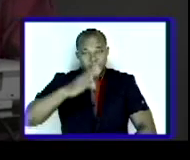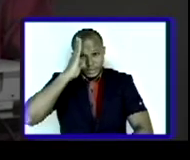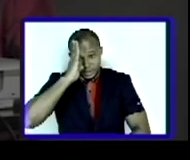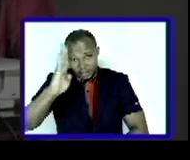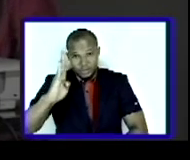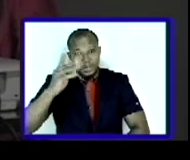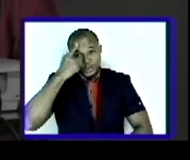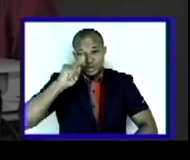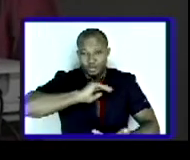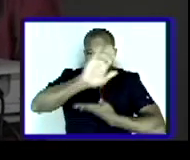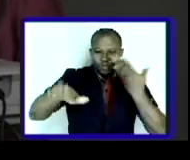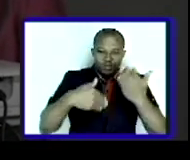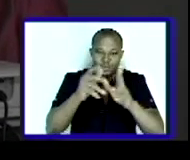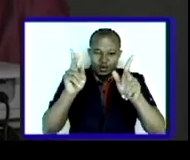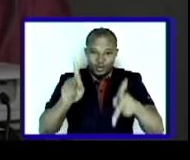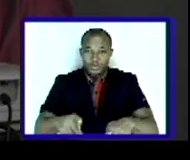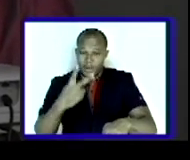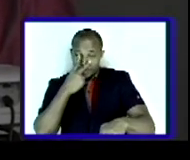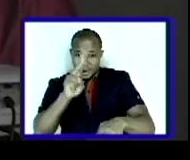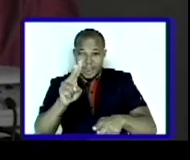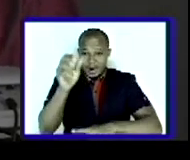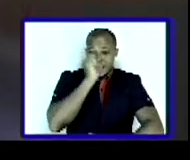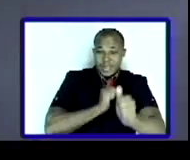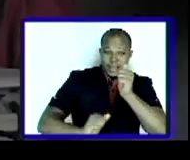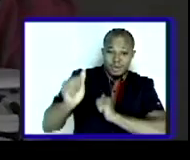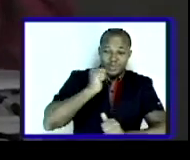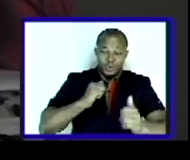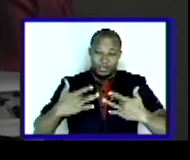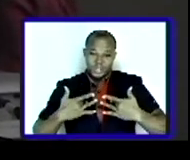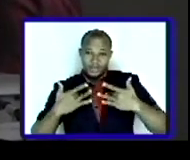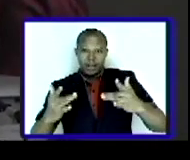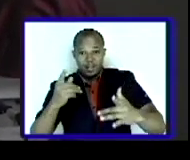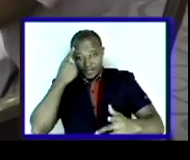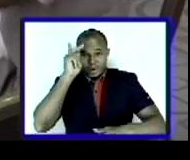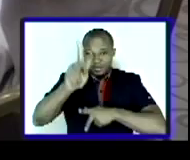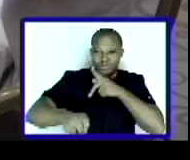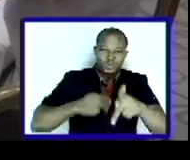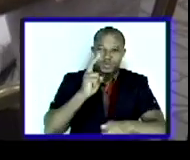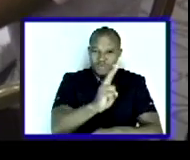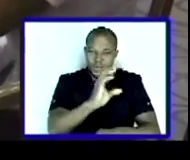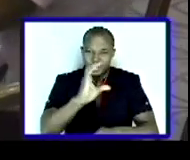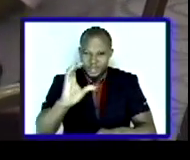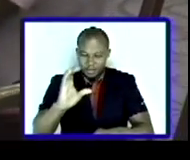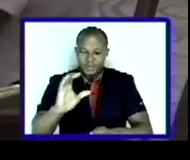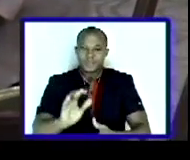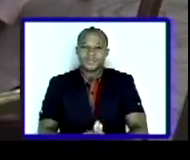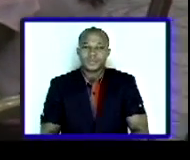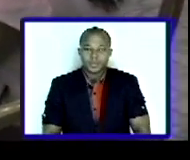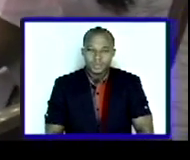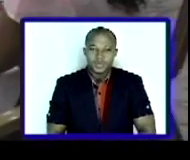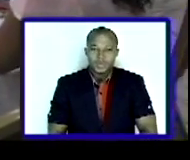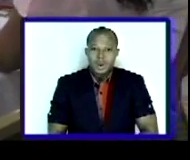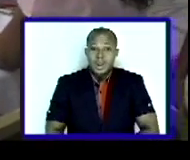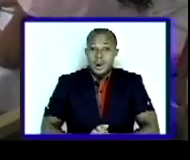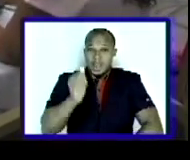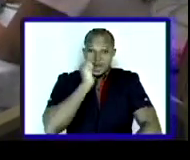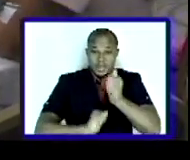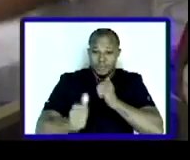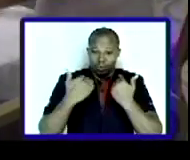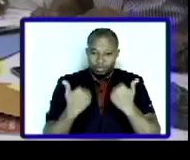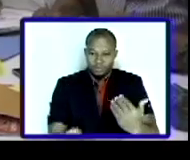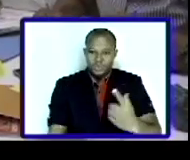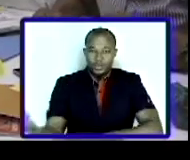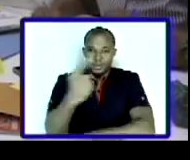Amis téléspectateurs, bonsoir. Nous comptons rentrer la CAI aujourd'hui encore pour nous présenter l'émission Sa Cap Fête pour mon handicapé. Dans l'émission ça,